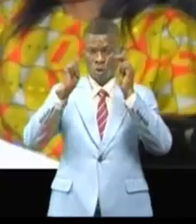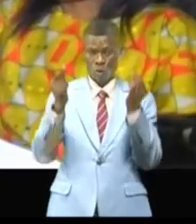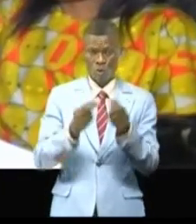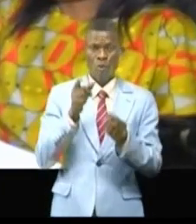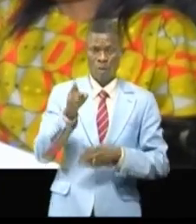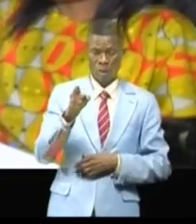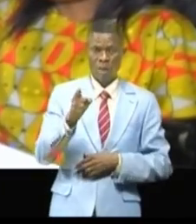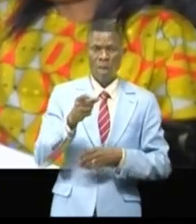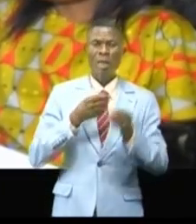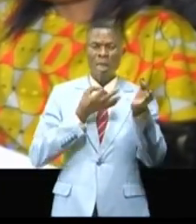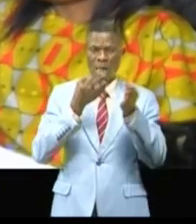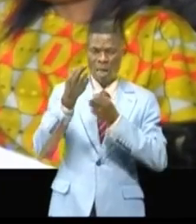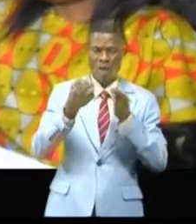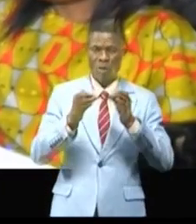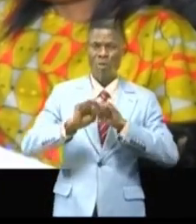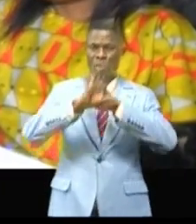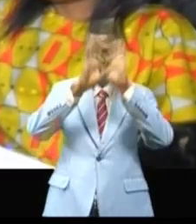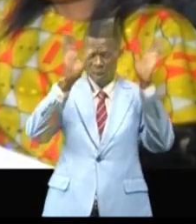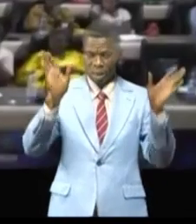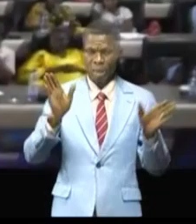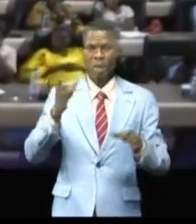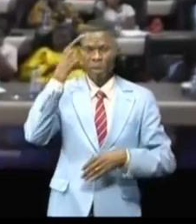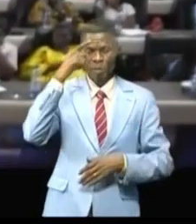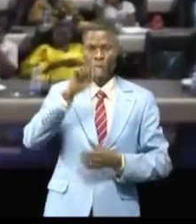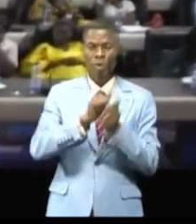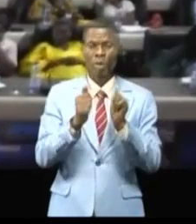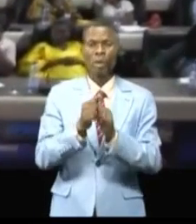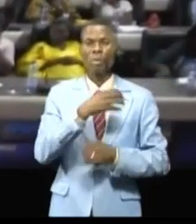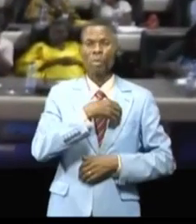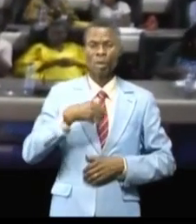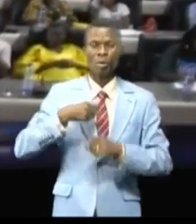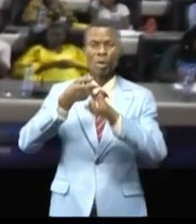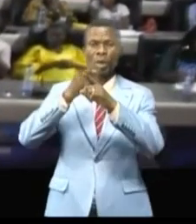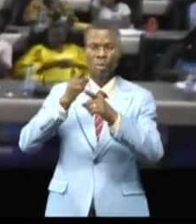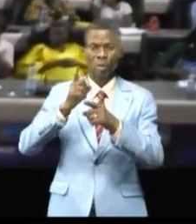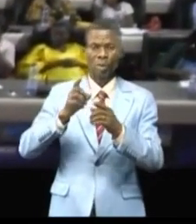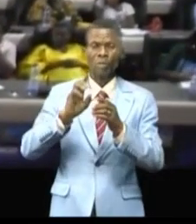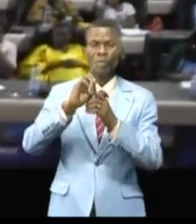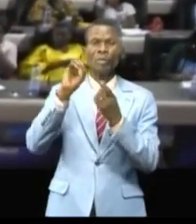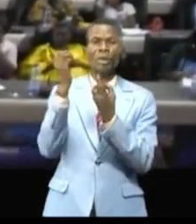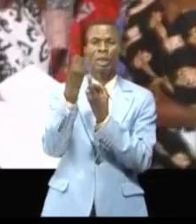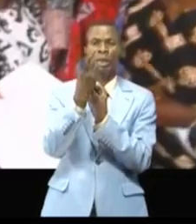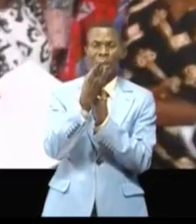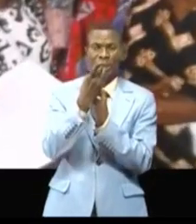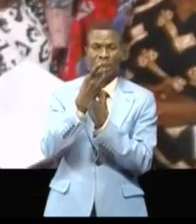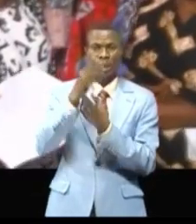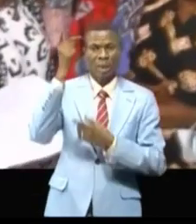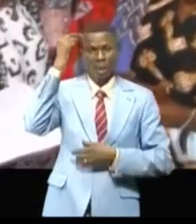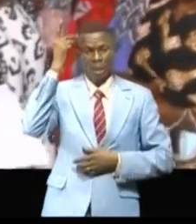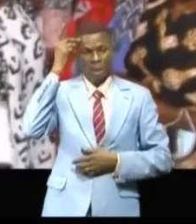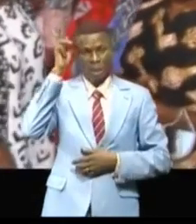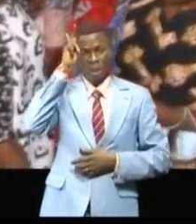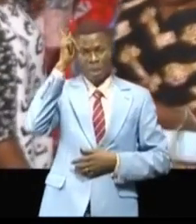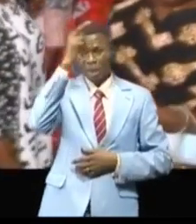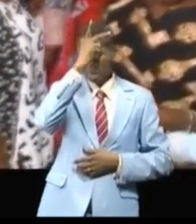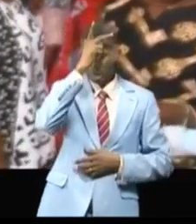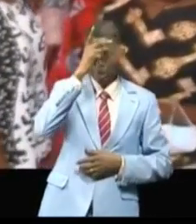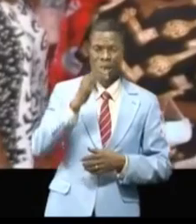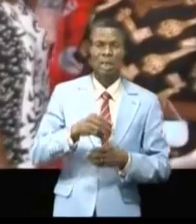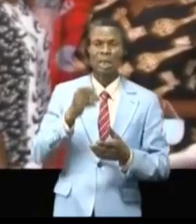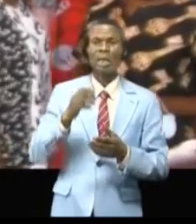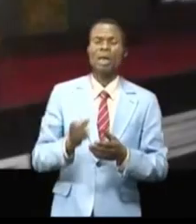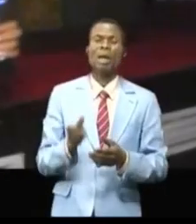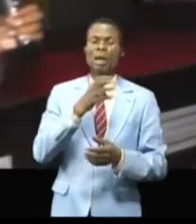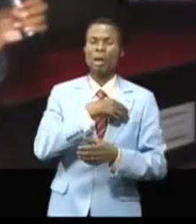a donné des explications claires à ces femmes venues de quatre districts de la capitale. Il a été complété par